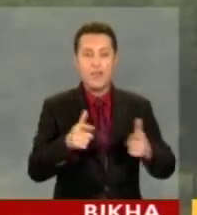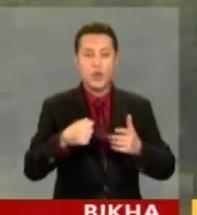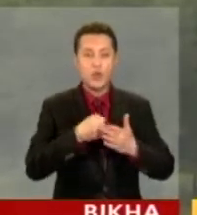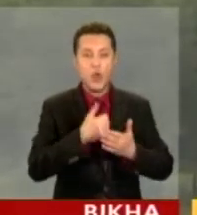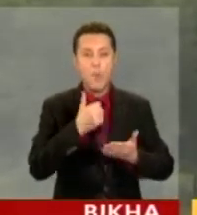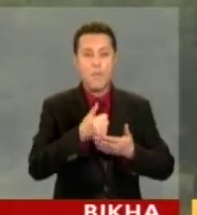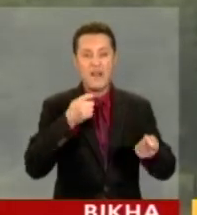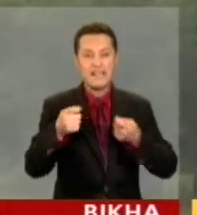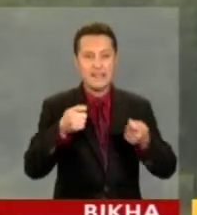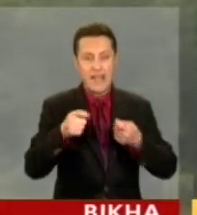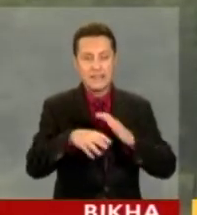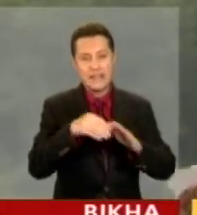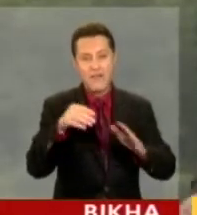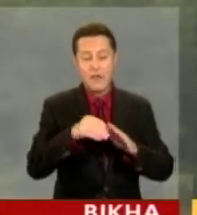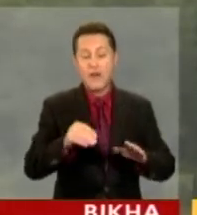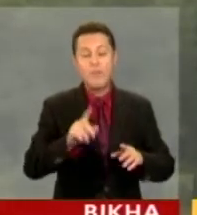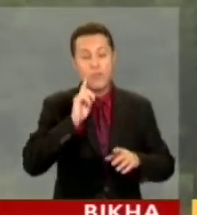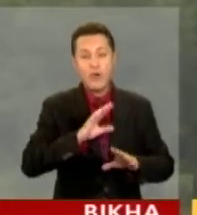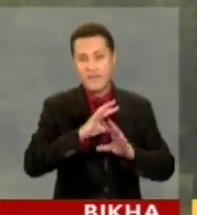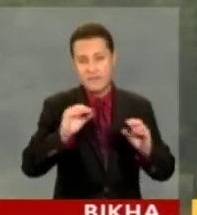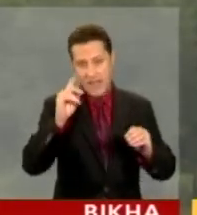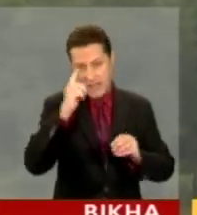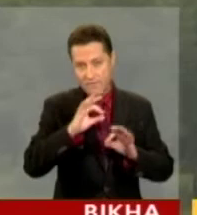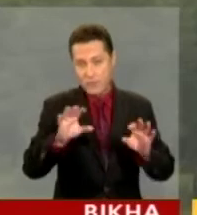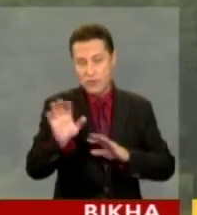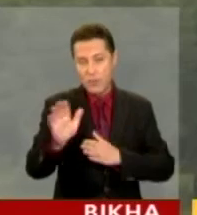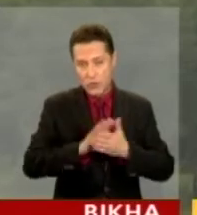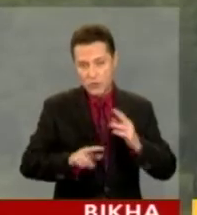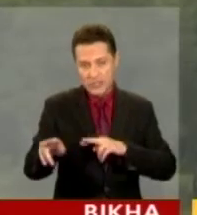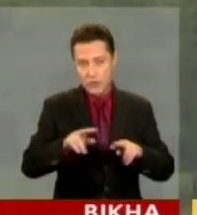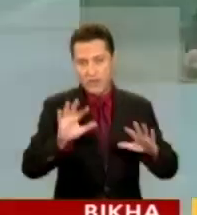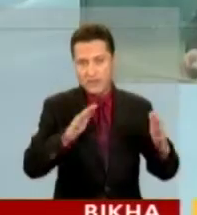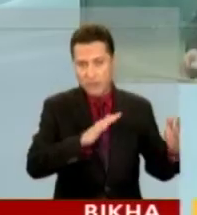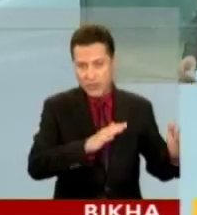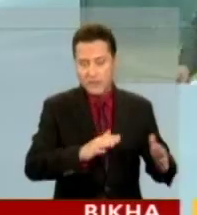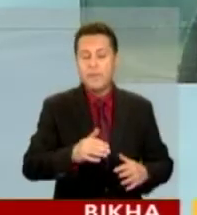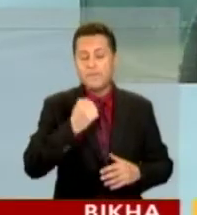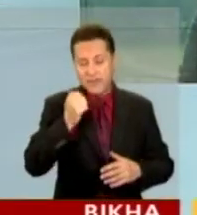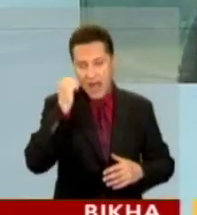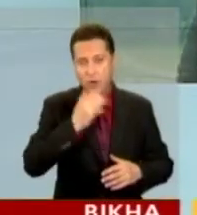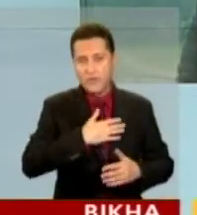президентських виборів. Віто, наразі це вся інформація. Ми продовжуємо слідкувати за подіями.